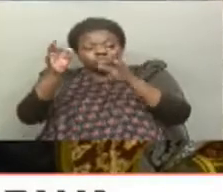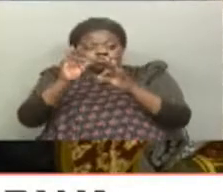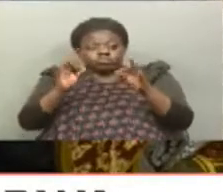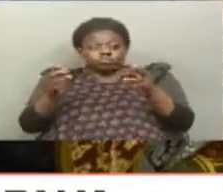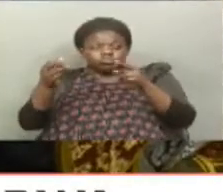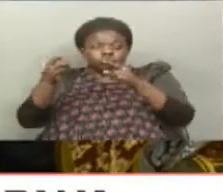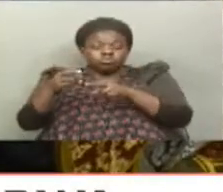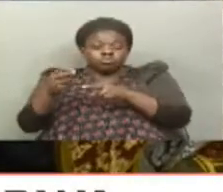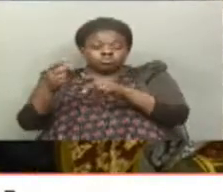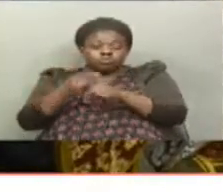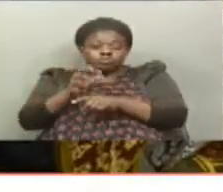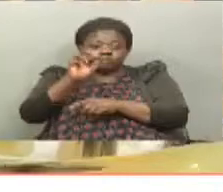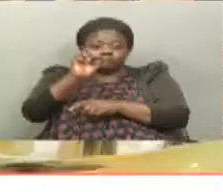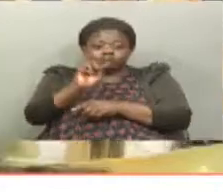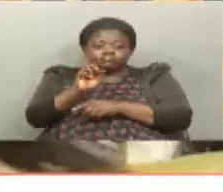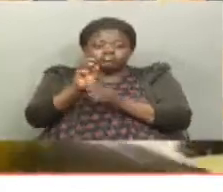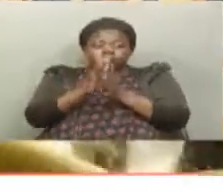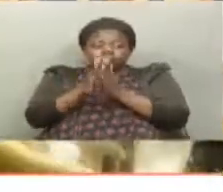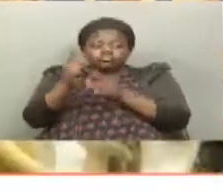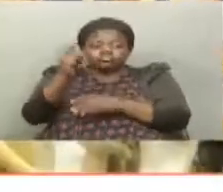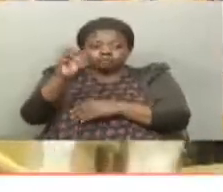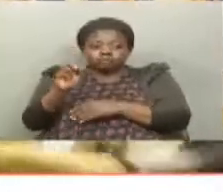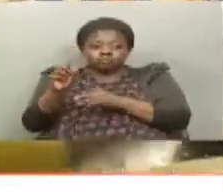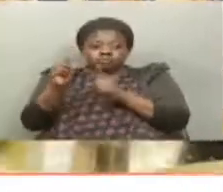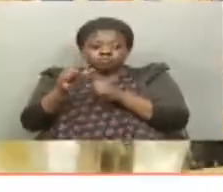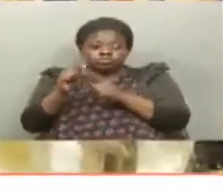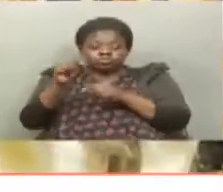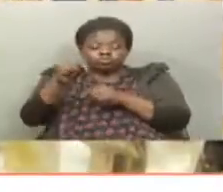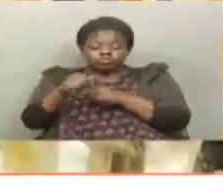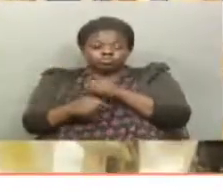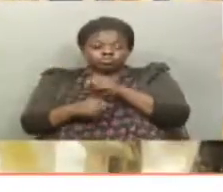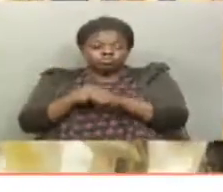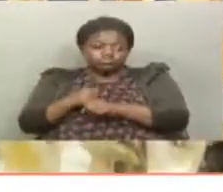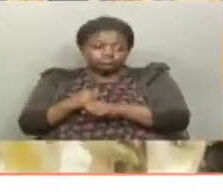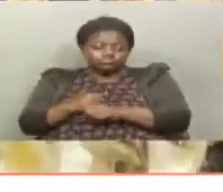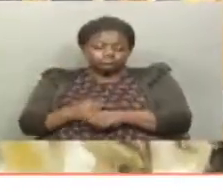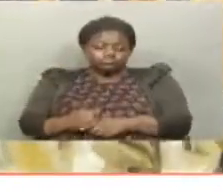ennaku z'omwezi 8 okutuusa nga 18 December omwaka guno.